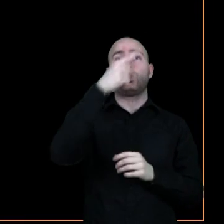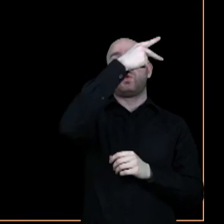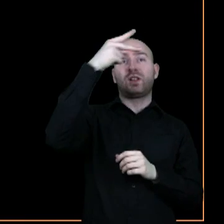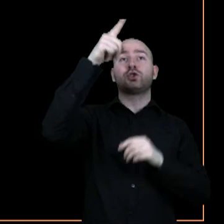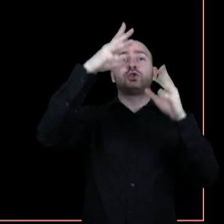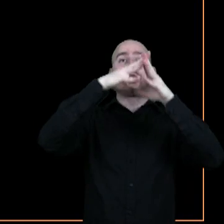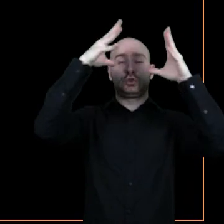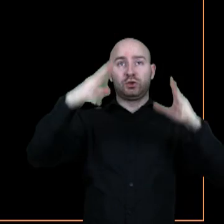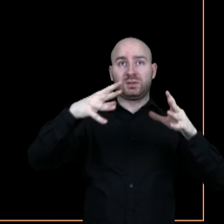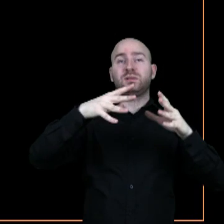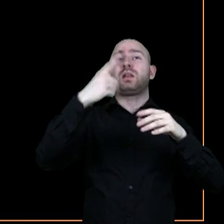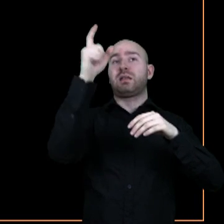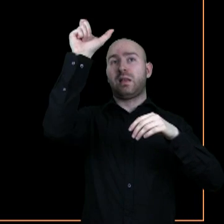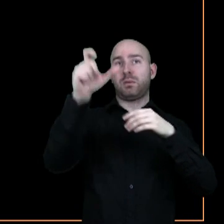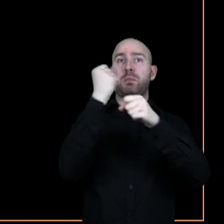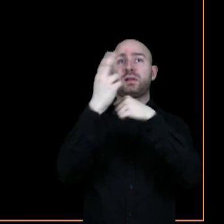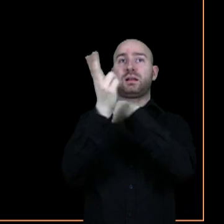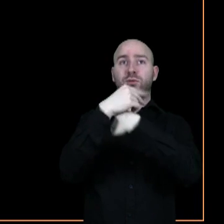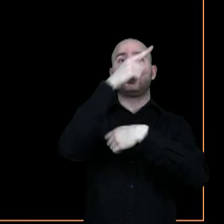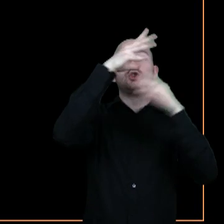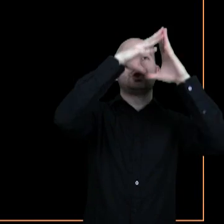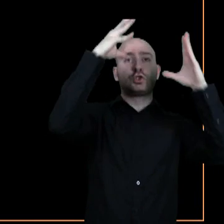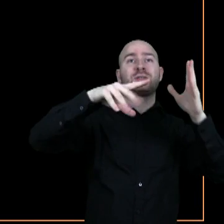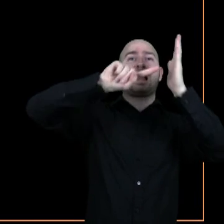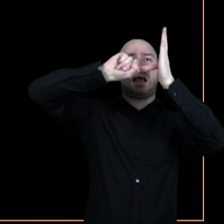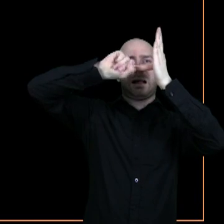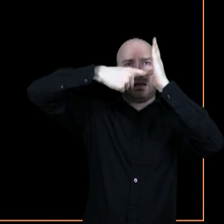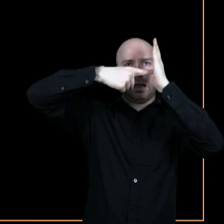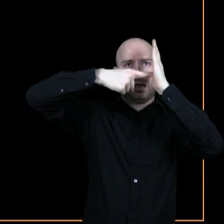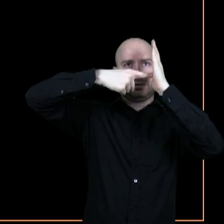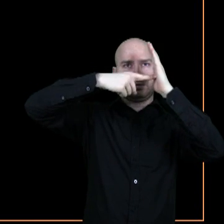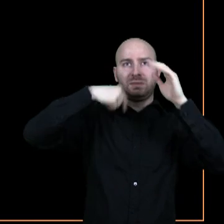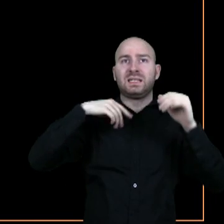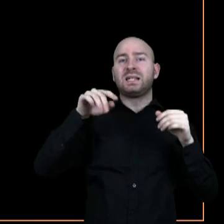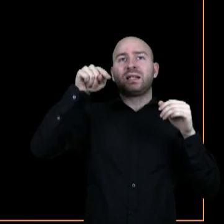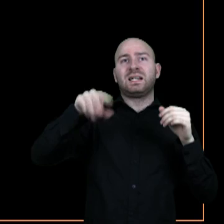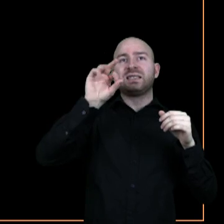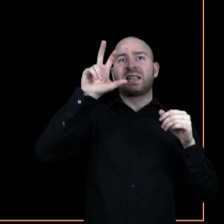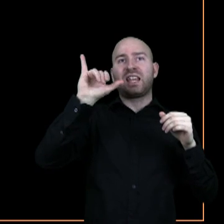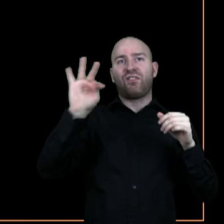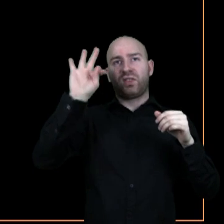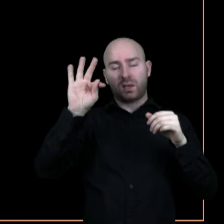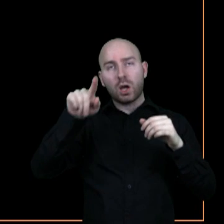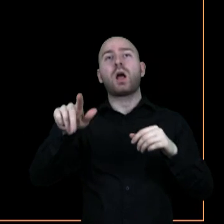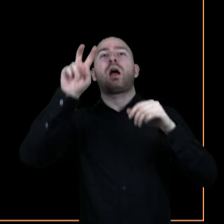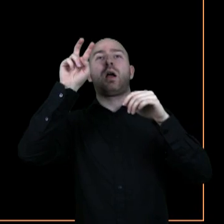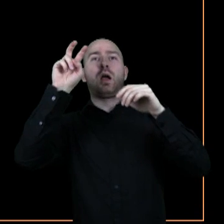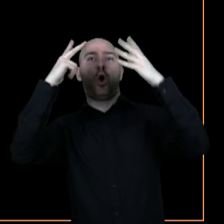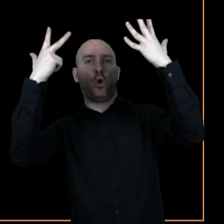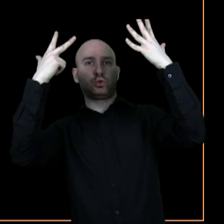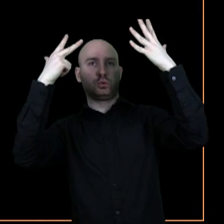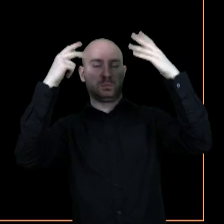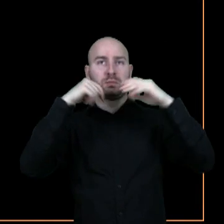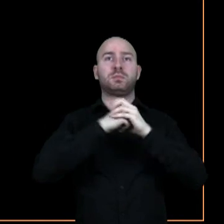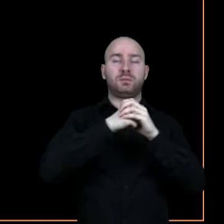10 tysięcy dolarów pensji programisty razy… Ten płatek śniegu to właśnie razy. Wcisnąłem Shift i 8,